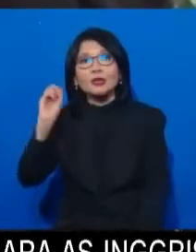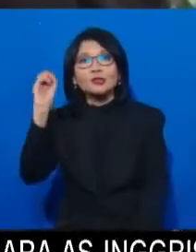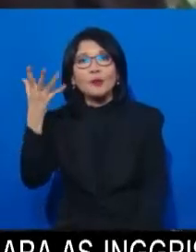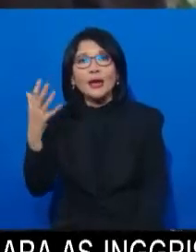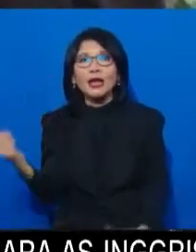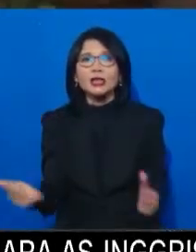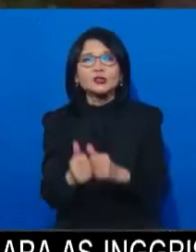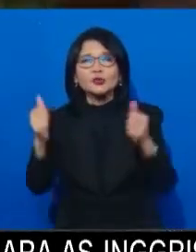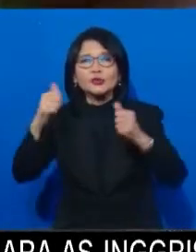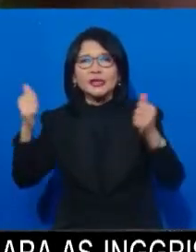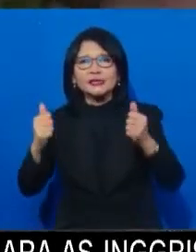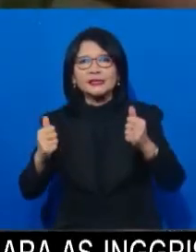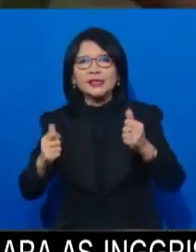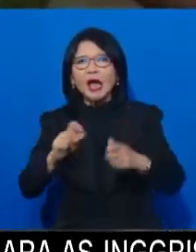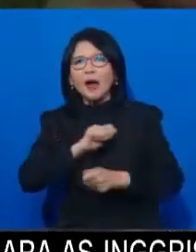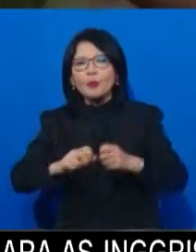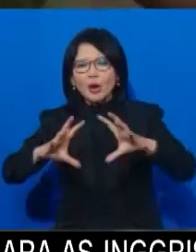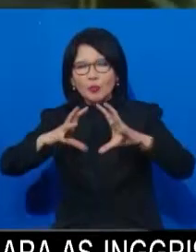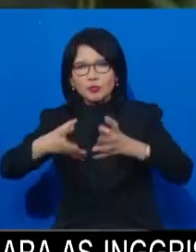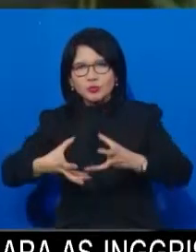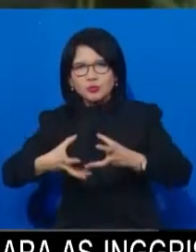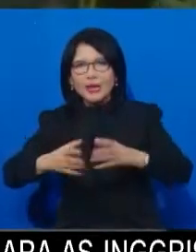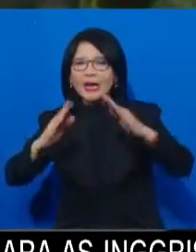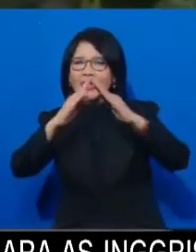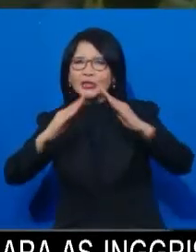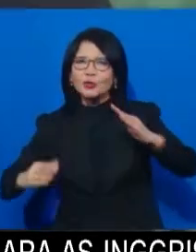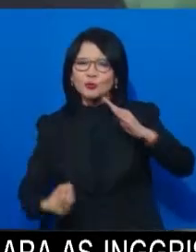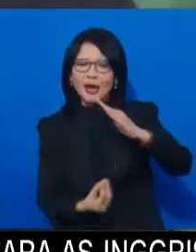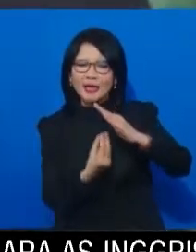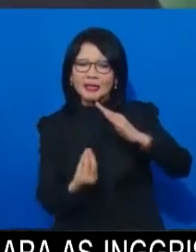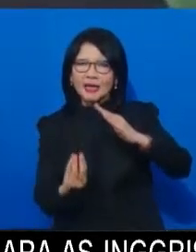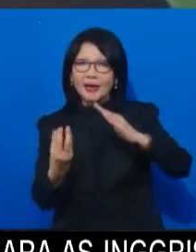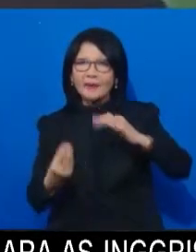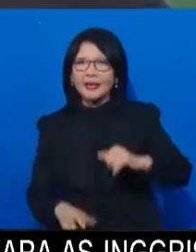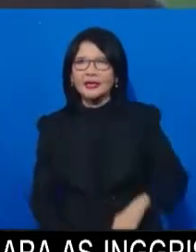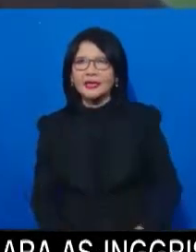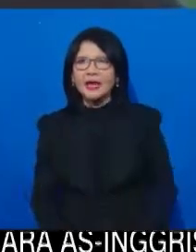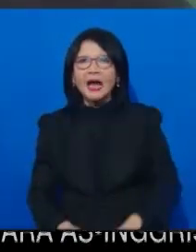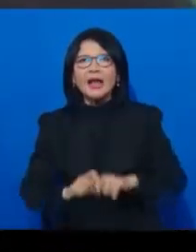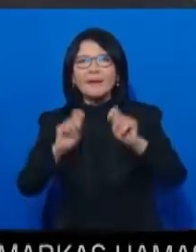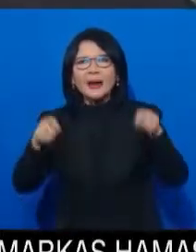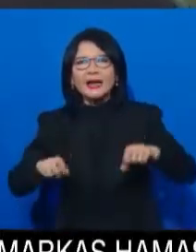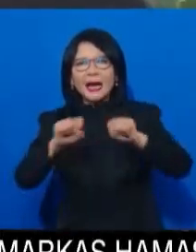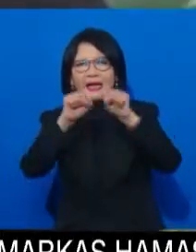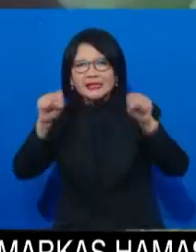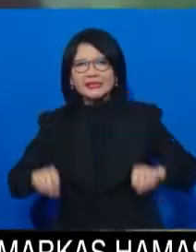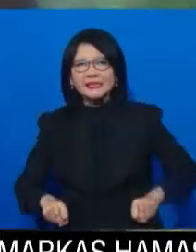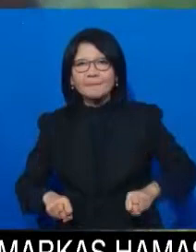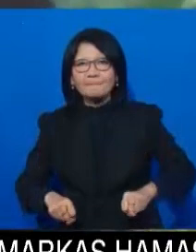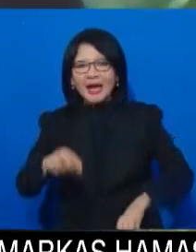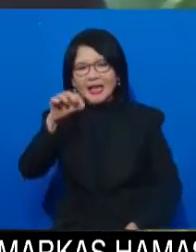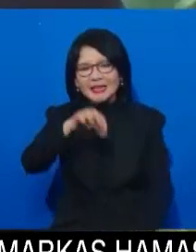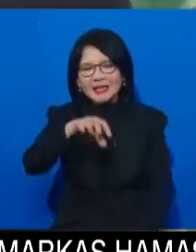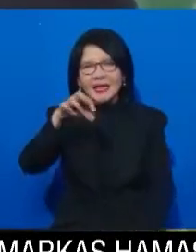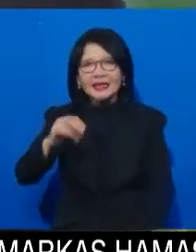sukses membudidayakan melon dengan sistem greenhouse di samping rumahnya. Memakai sistem hidroponik, vertikasi tetes, gitu